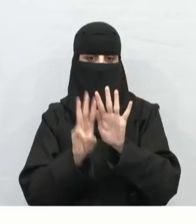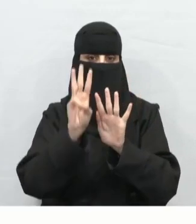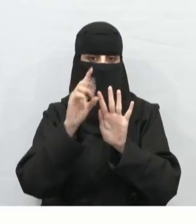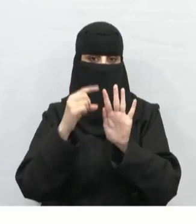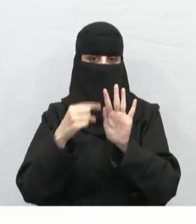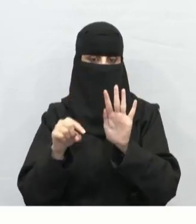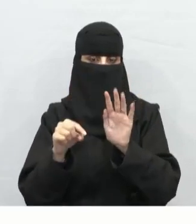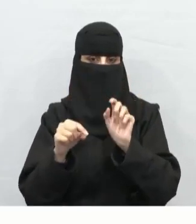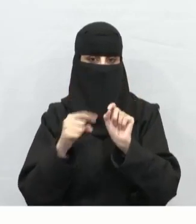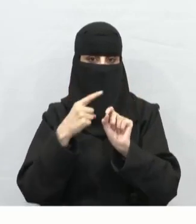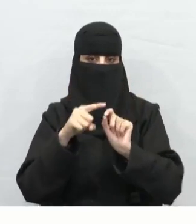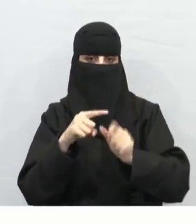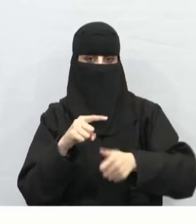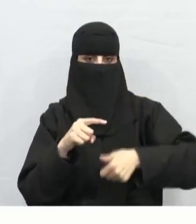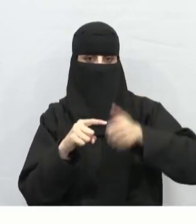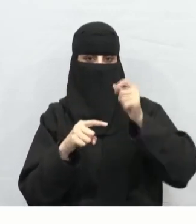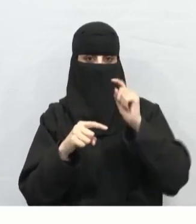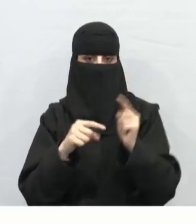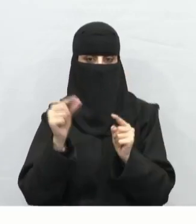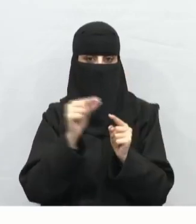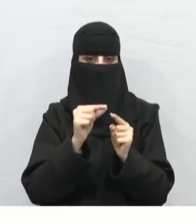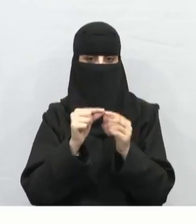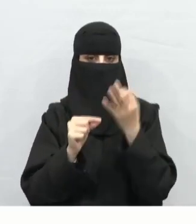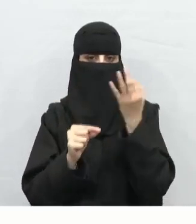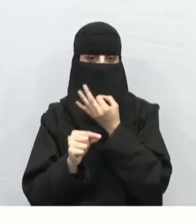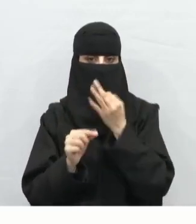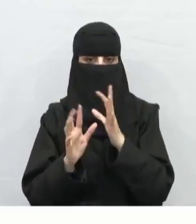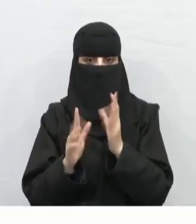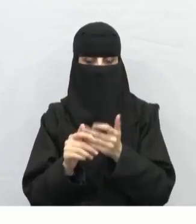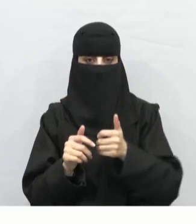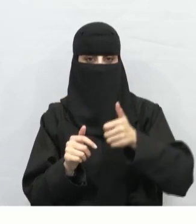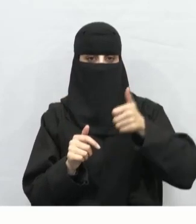لاحظوا معي سنكتب كلمه الشفاء